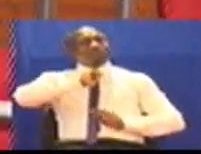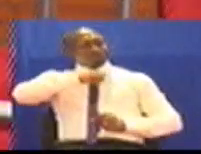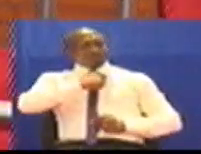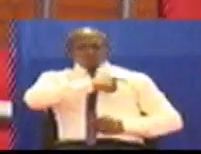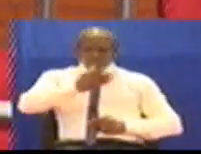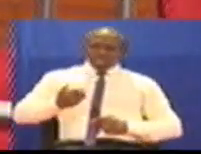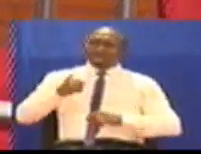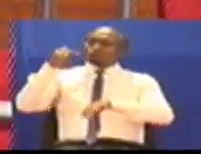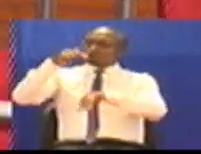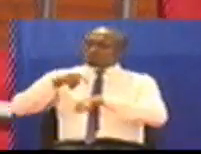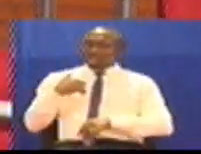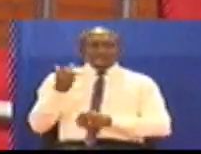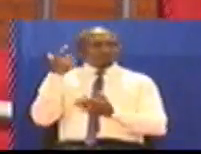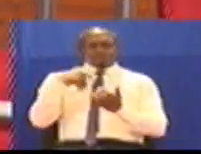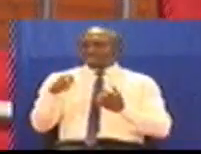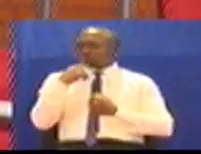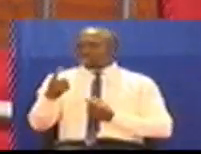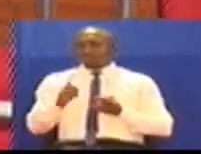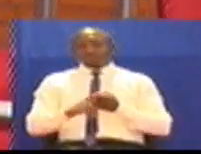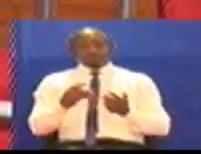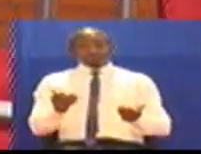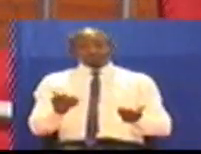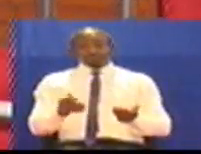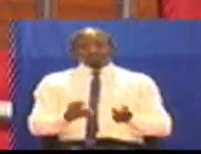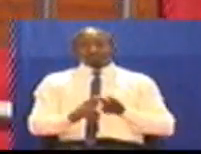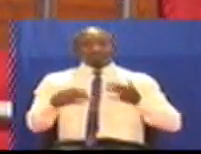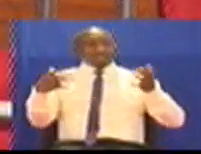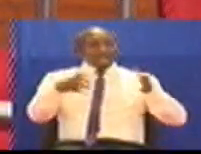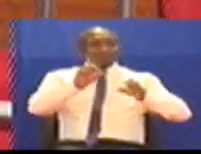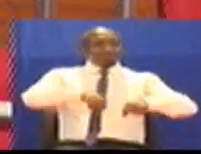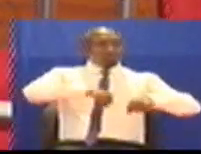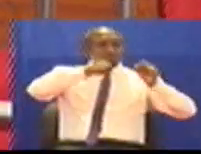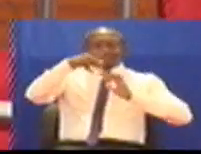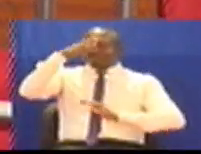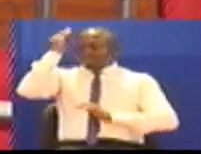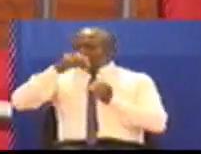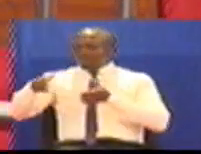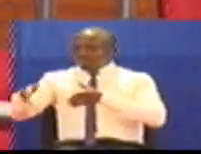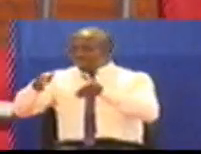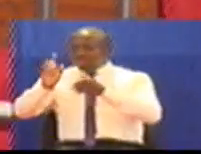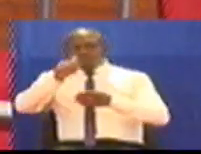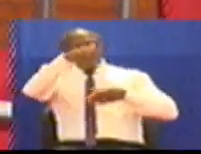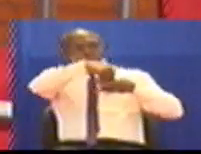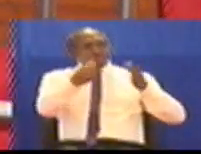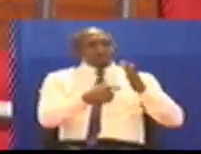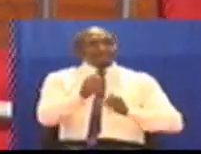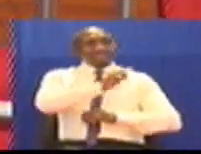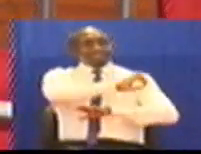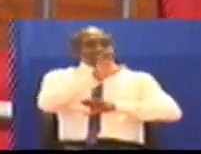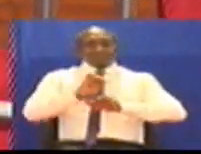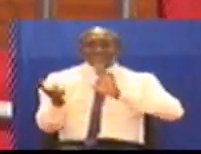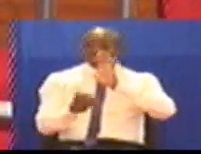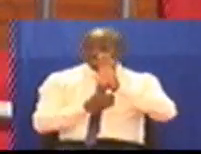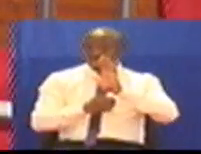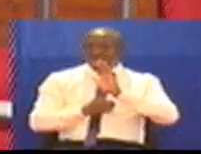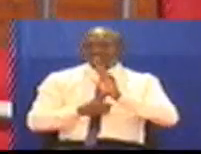wengine. Hatupendi kuyasema. Tuombeane dua. Kamati ya utawala na serikali ya mitaa ina wajumbe kutoka Zanzibar 6 na wanazunguka nchi nzima